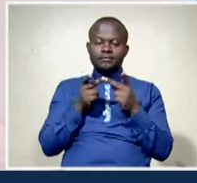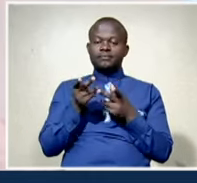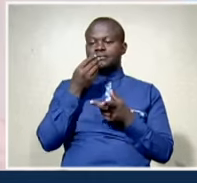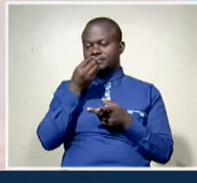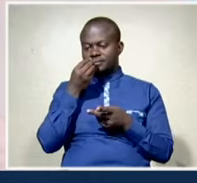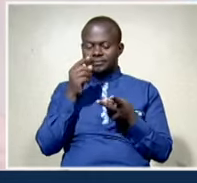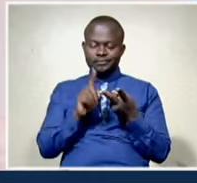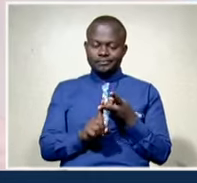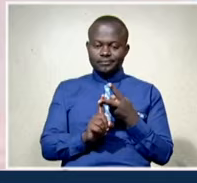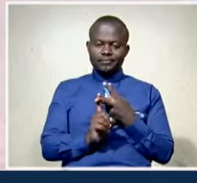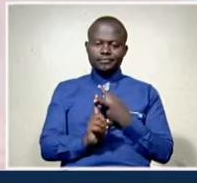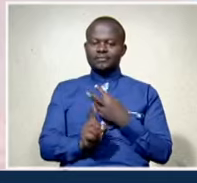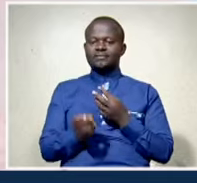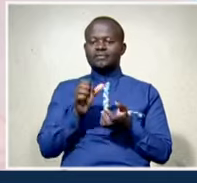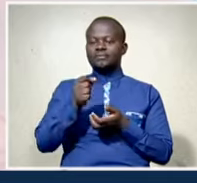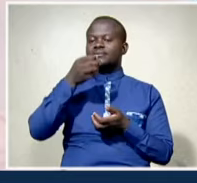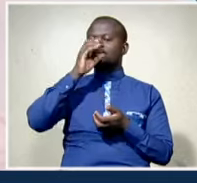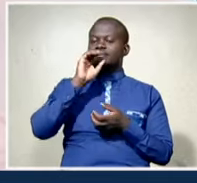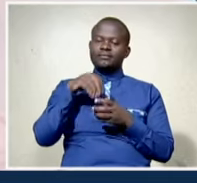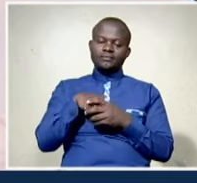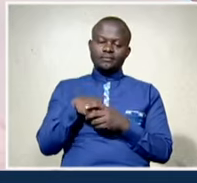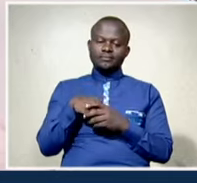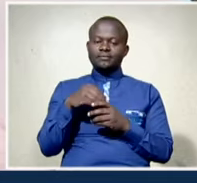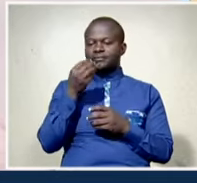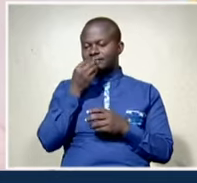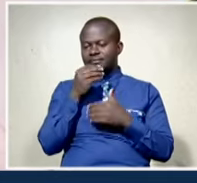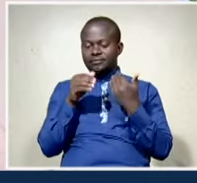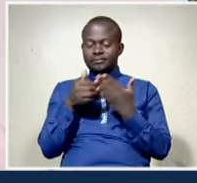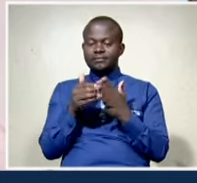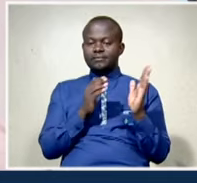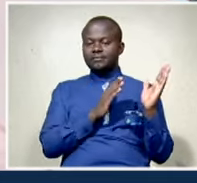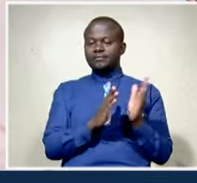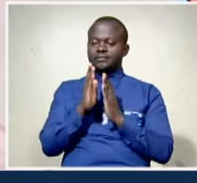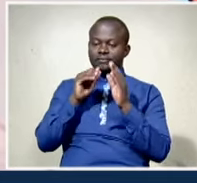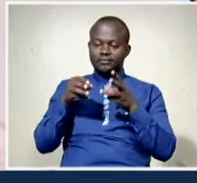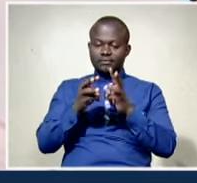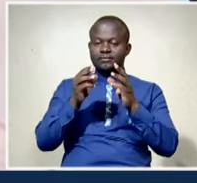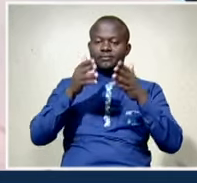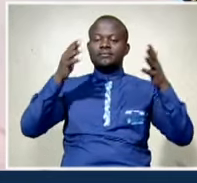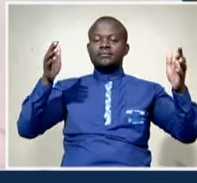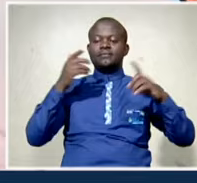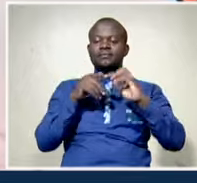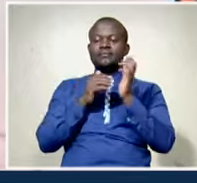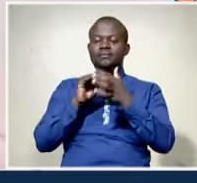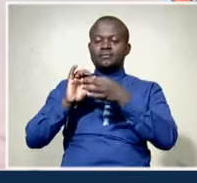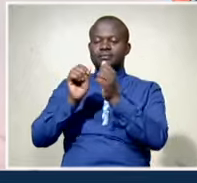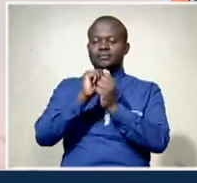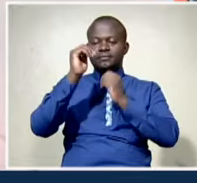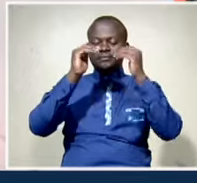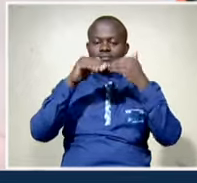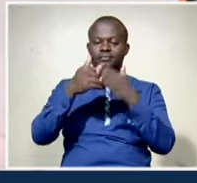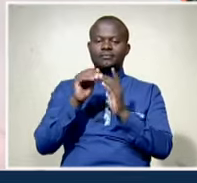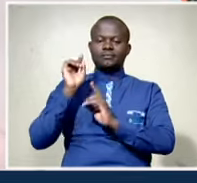kufungura babashe kubonaho kugira icyo gufata cyaba icyo kunywa cyangwa icyo kurya twari twabitekereje mu buryo bwagutse ariko dufatanyije n'inzego